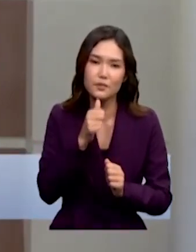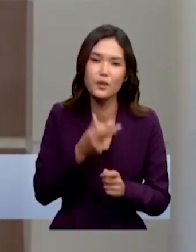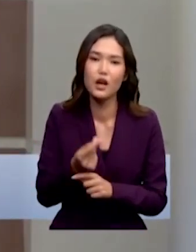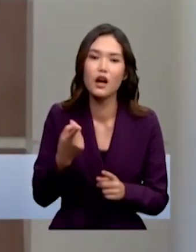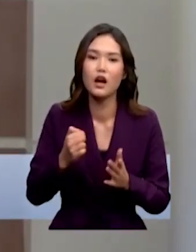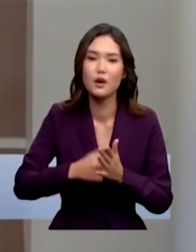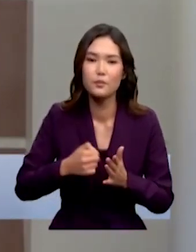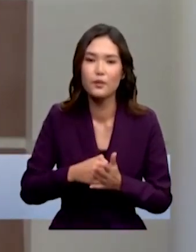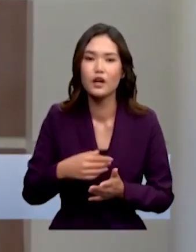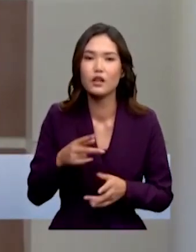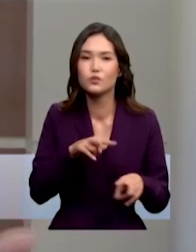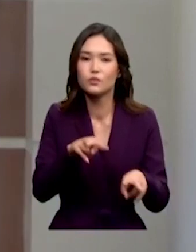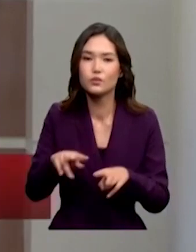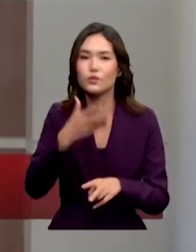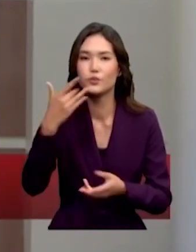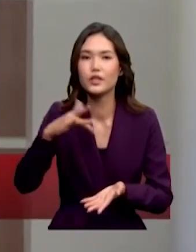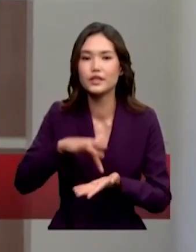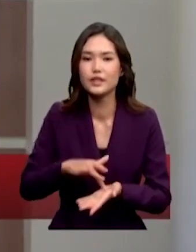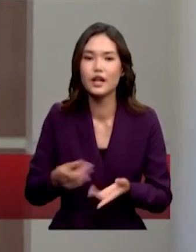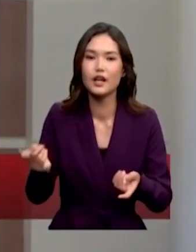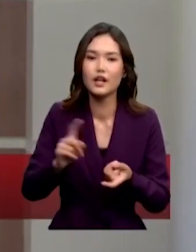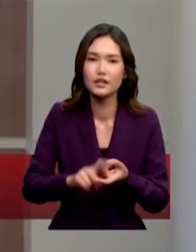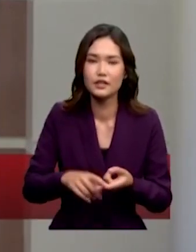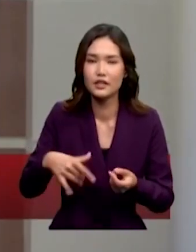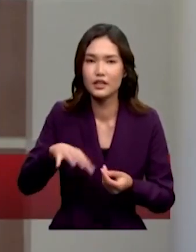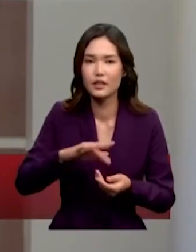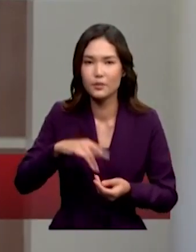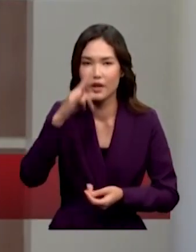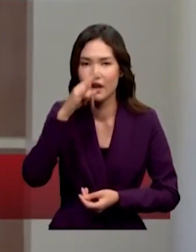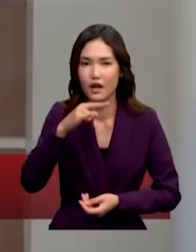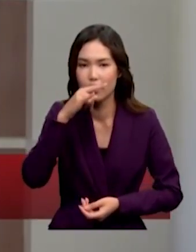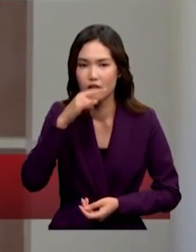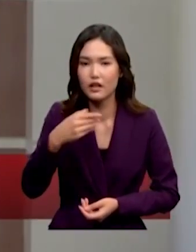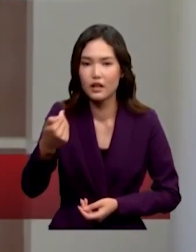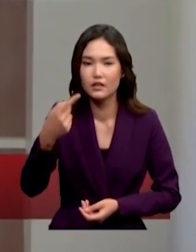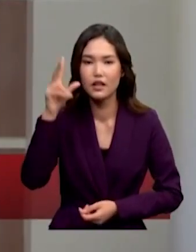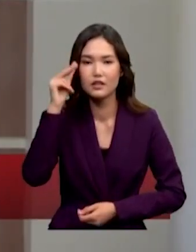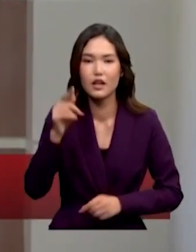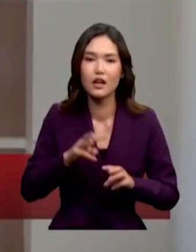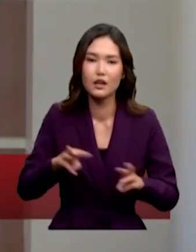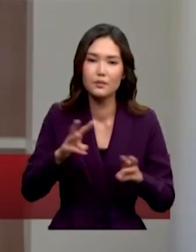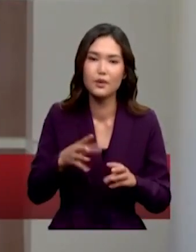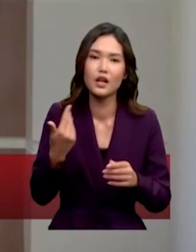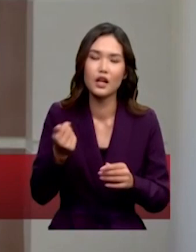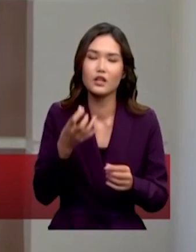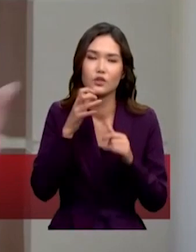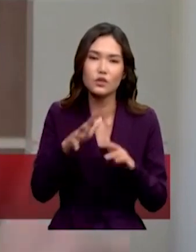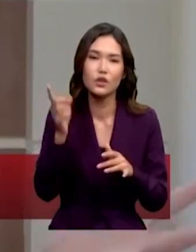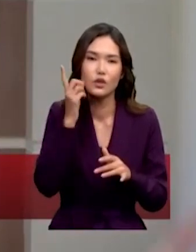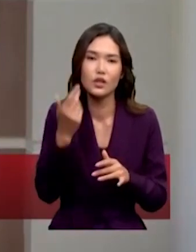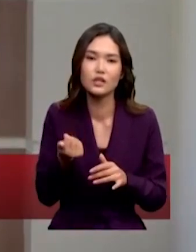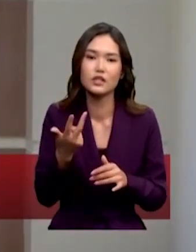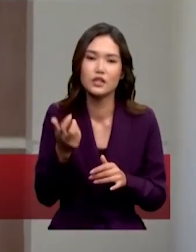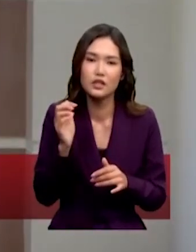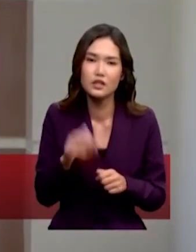что никто не регулирует цены на тарифы мобильной связи в Казахстане. Только за прошлый год Министерство цифрового развития поступило более